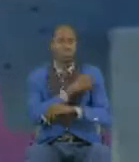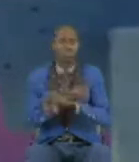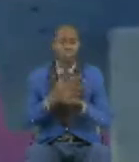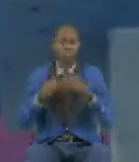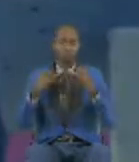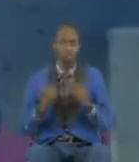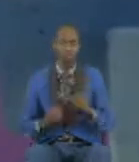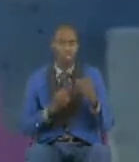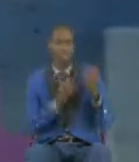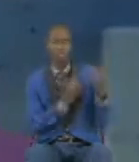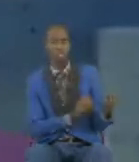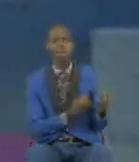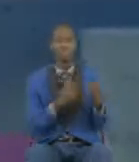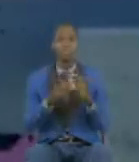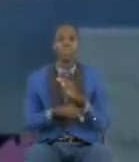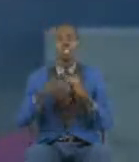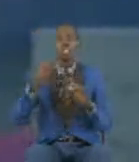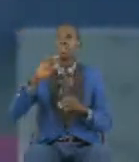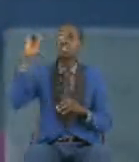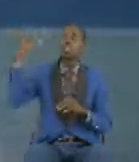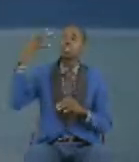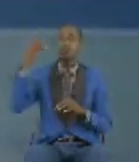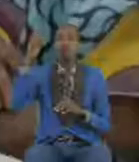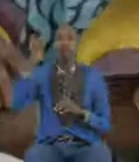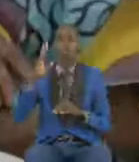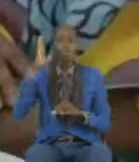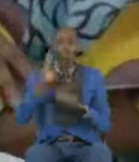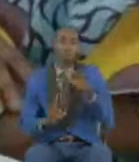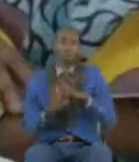pour l'audace, la grâce de Dieu te sera manifestée.